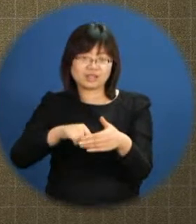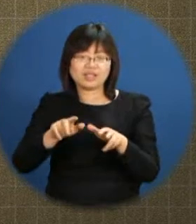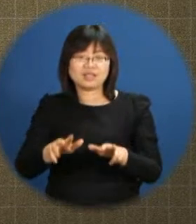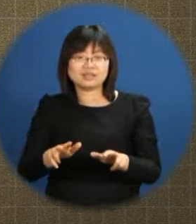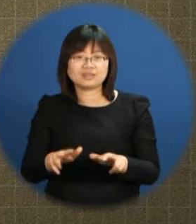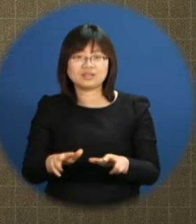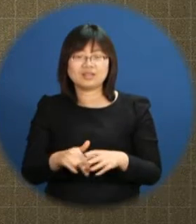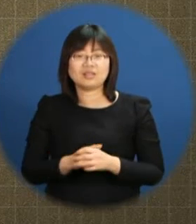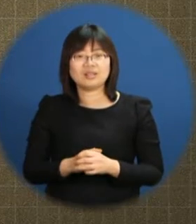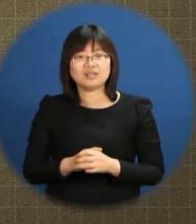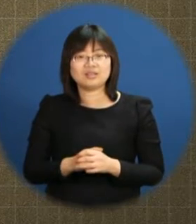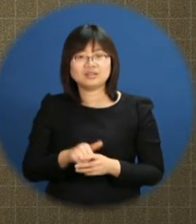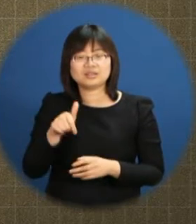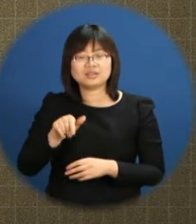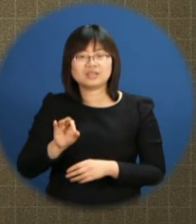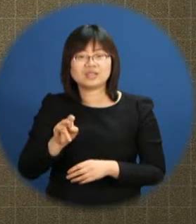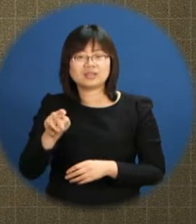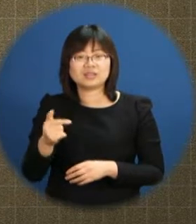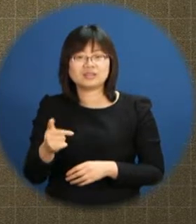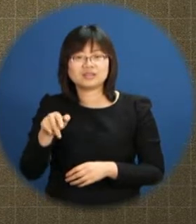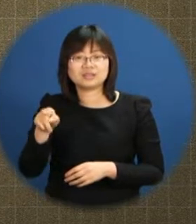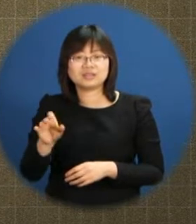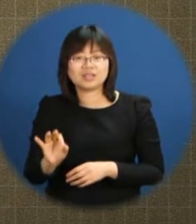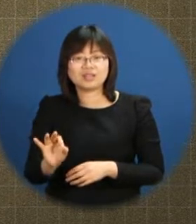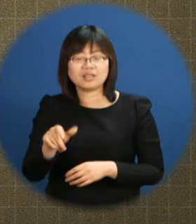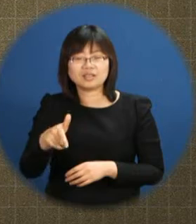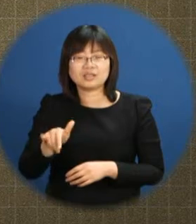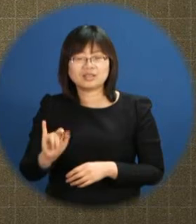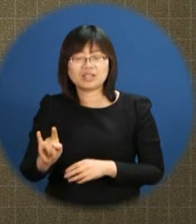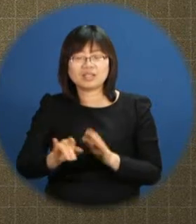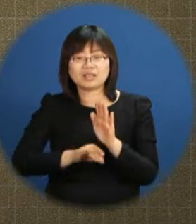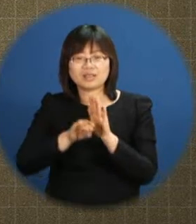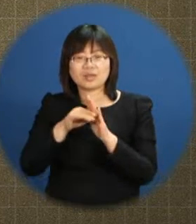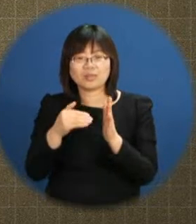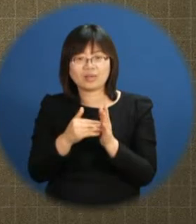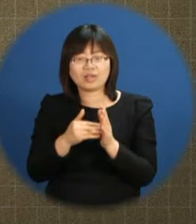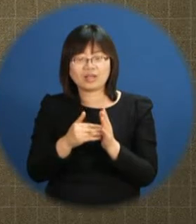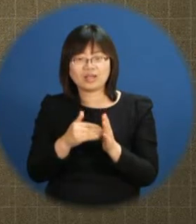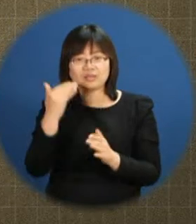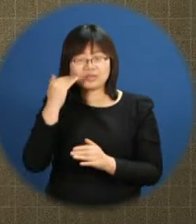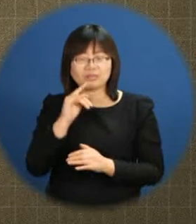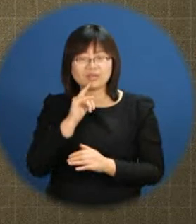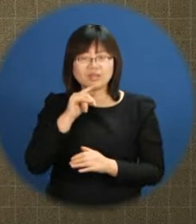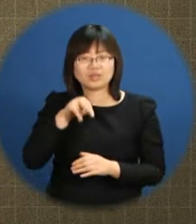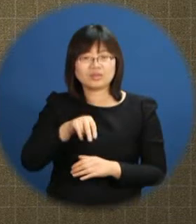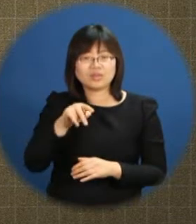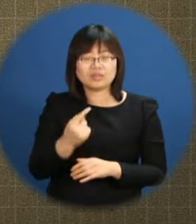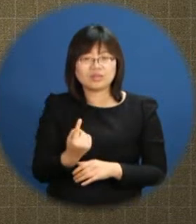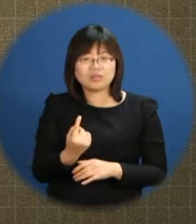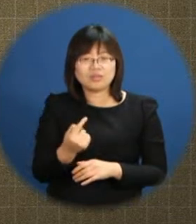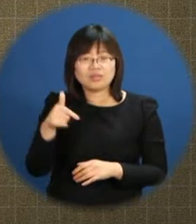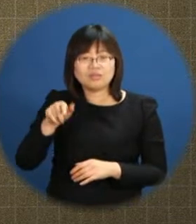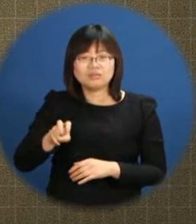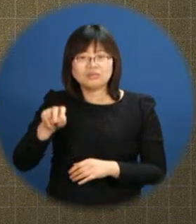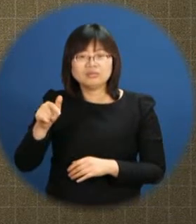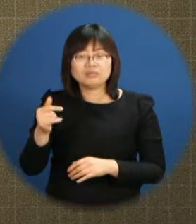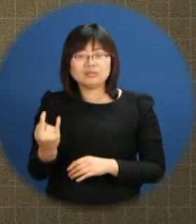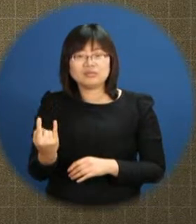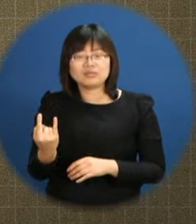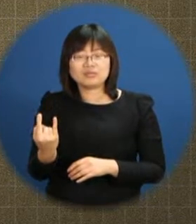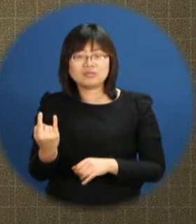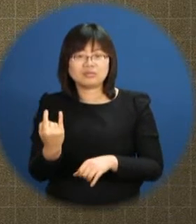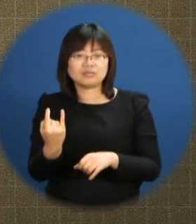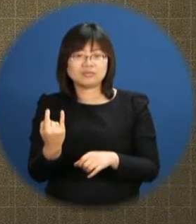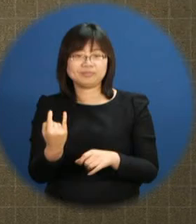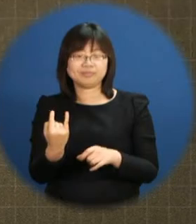요요 가연성 기체를 채운 거에요 우리말로 수소를 그러고서 이제 그 금속활자 여기 칼스 라고 표현된 것을